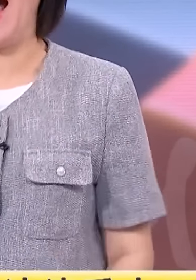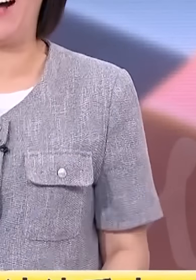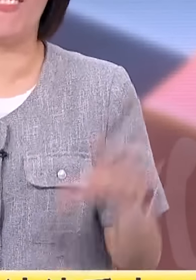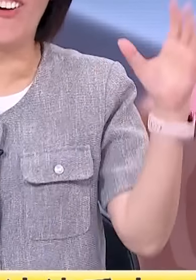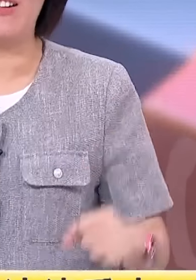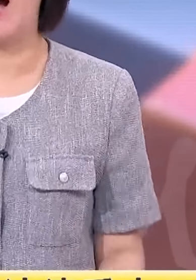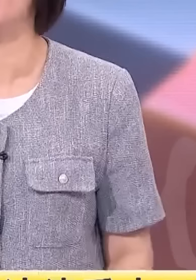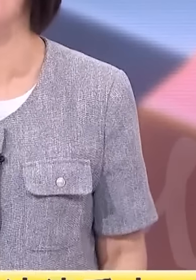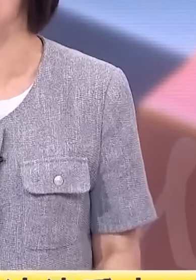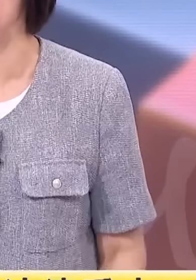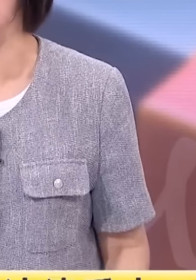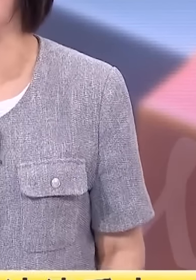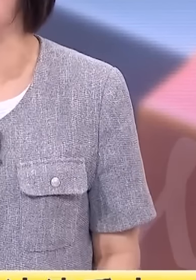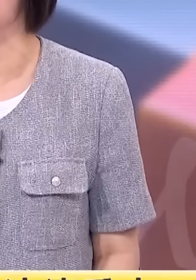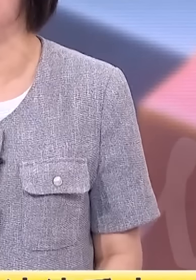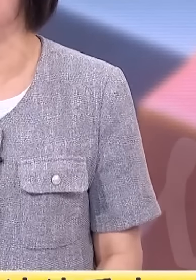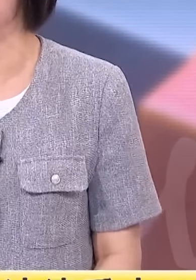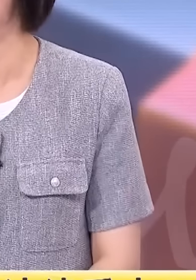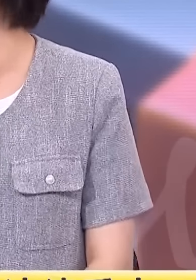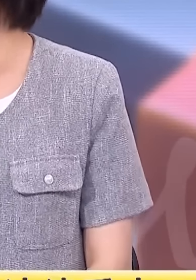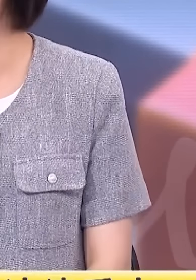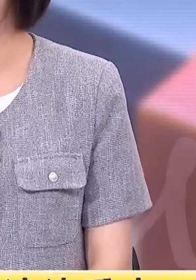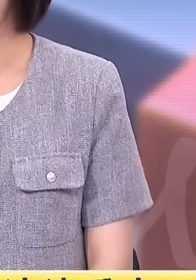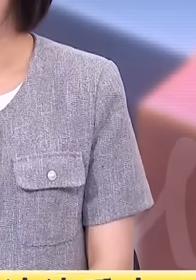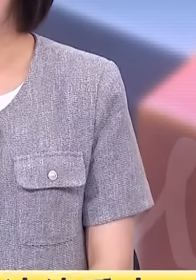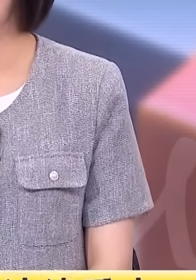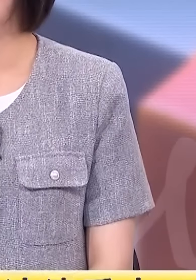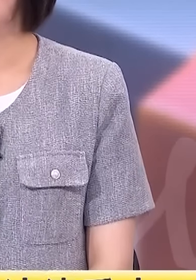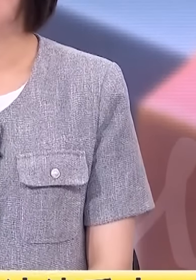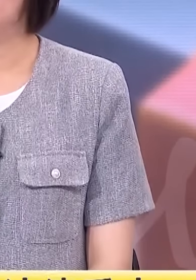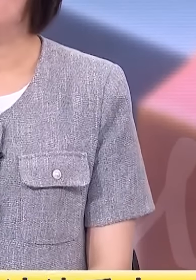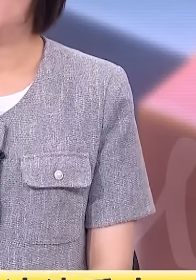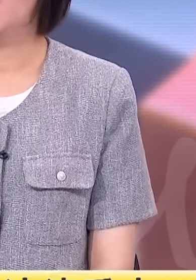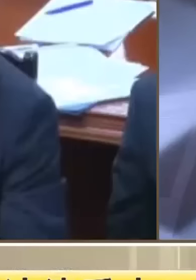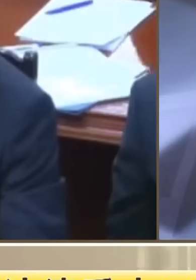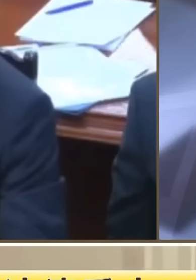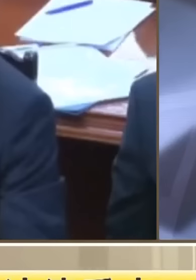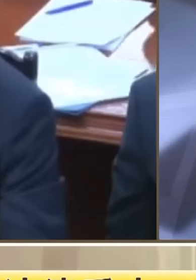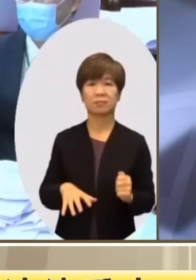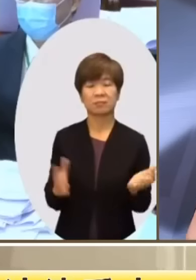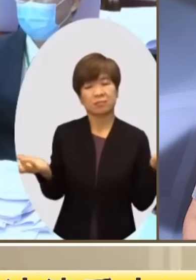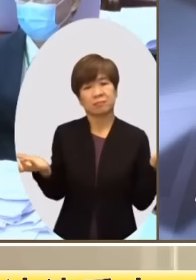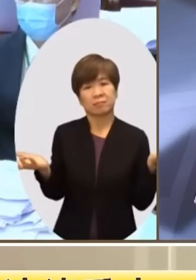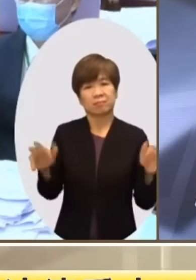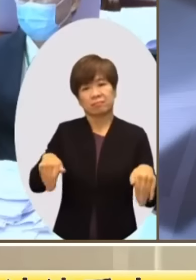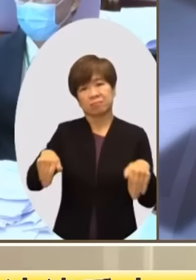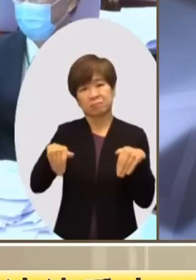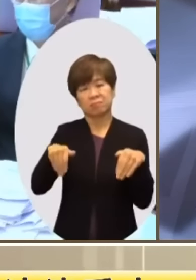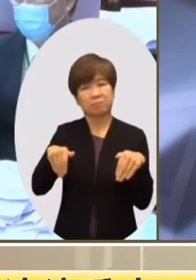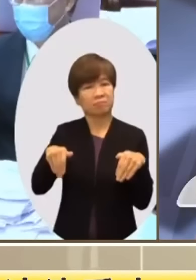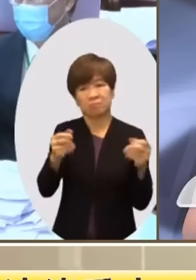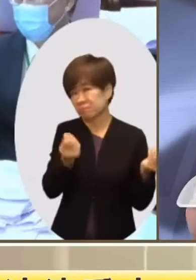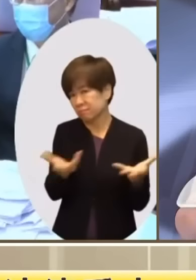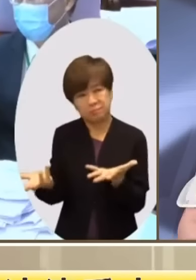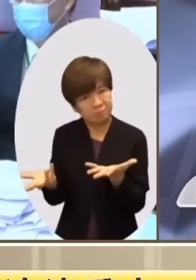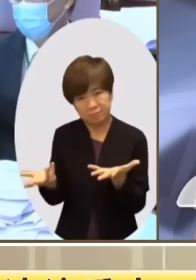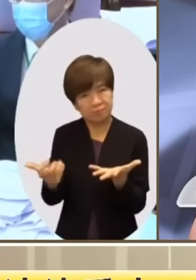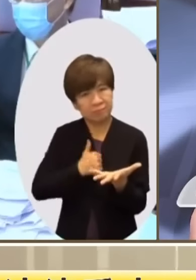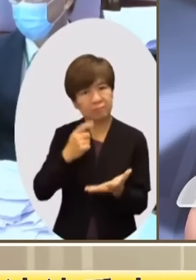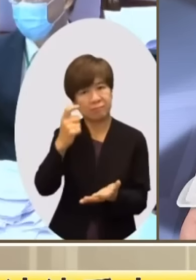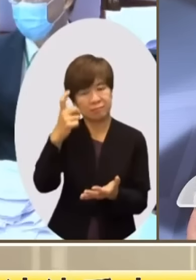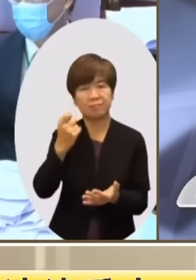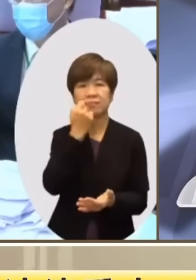不 不是啊，那翁小玲他们的角色嘞啊，他们角色嘞， 翁小玲就会很累啊，因为翁小玲上